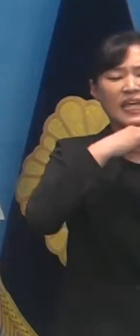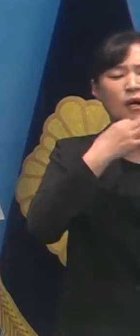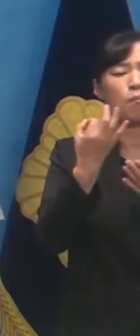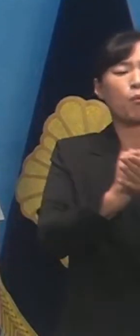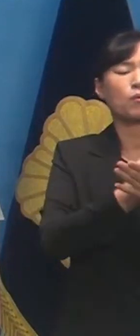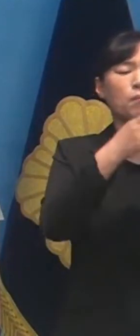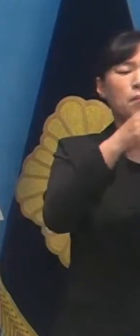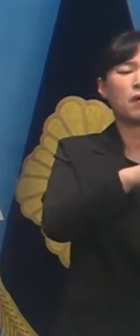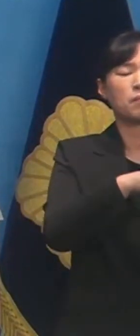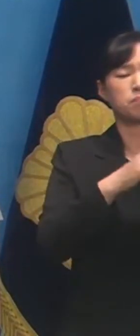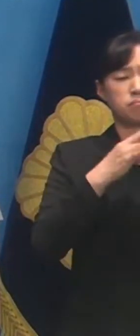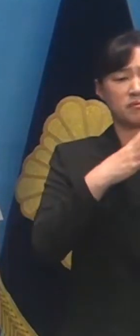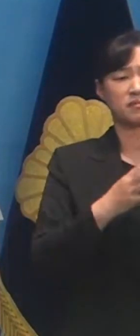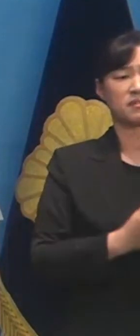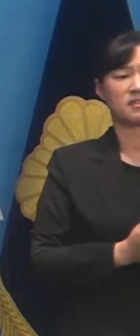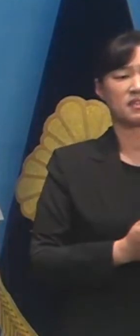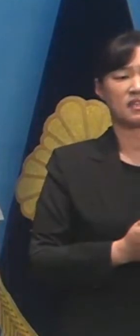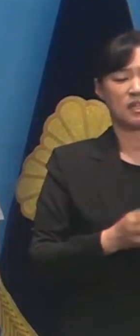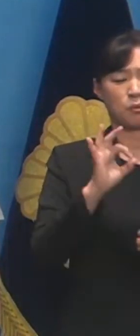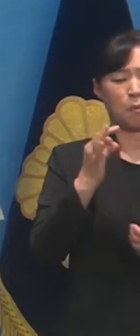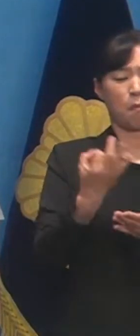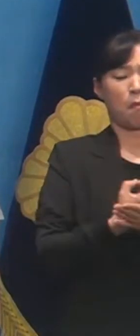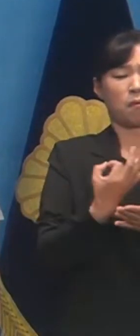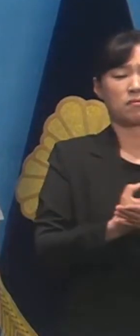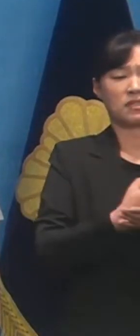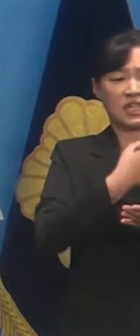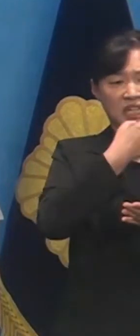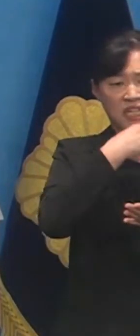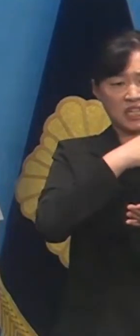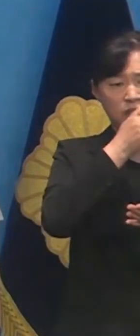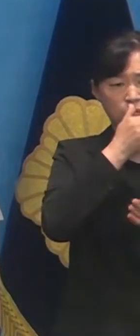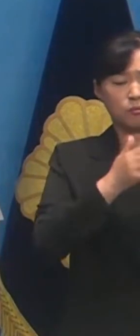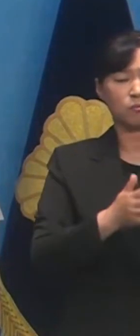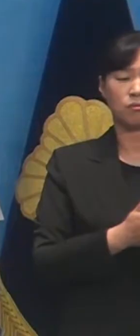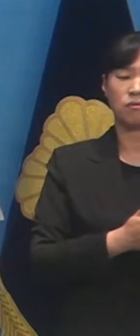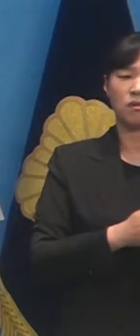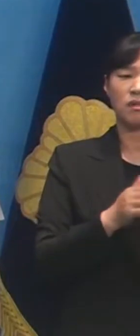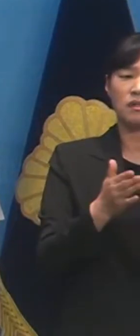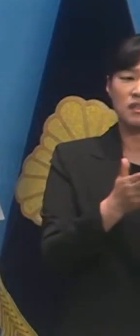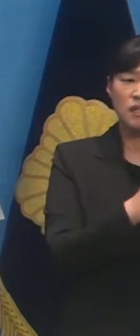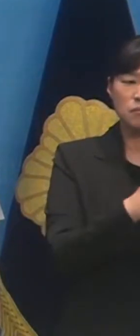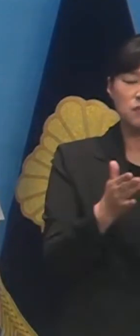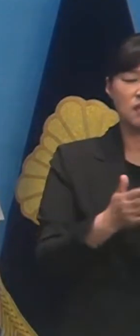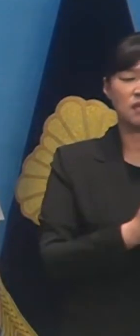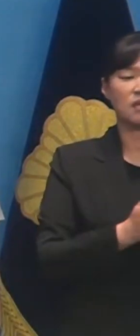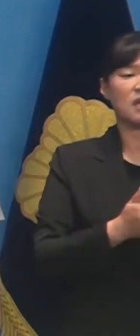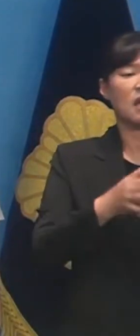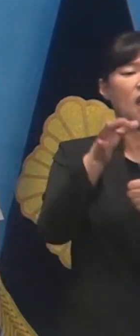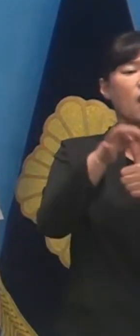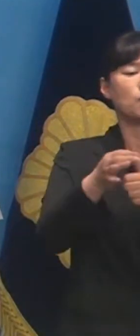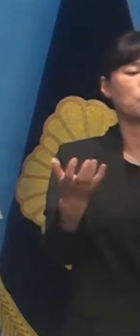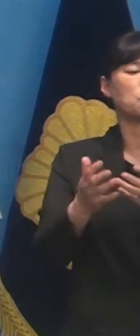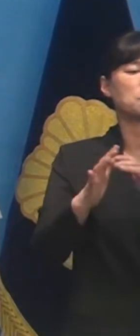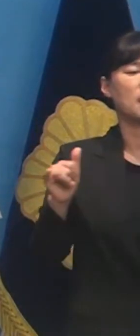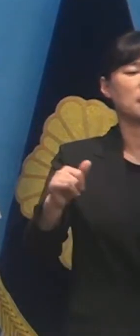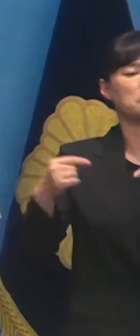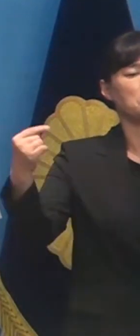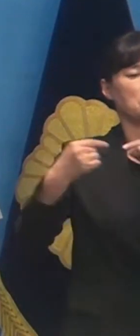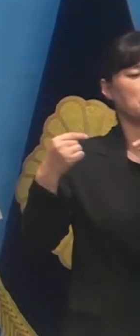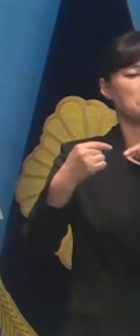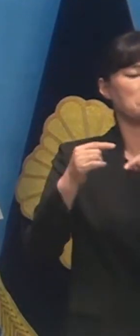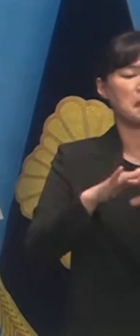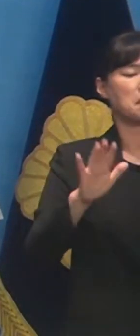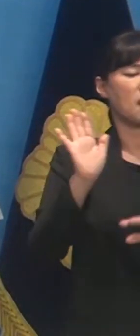산업은행이 이익 챙기기만 급급하니 눈치 볼 게 없는 하나그룹은 하청 노동자들의 교섭을 해결하지